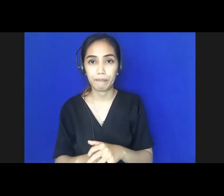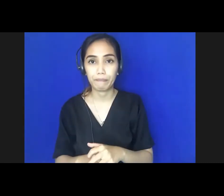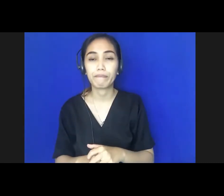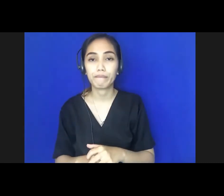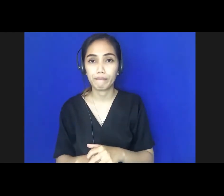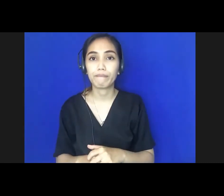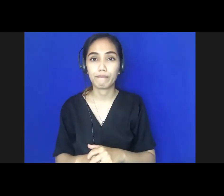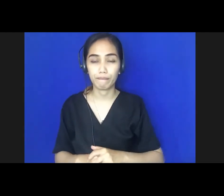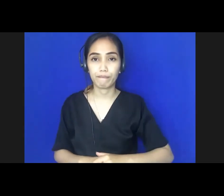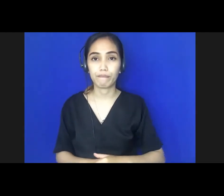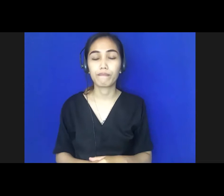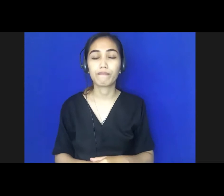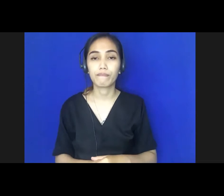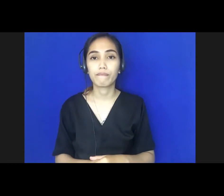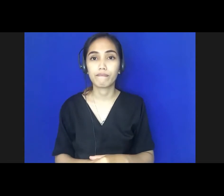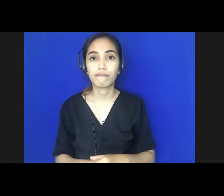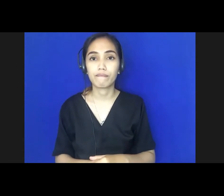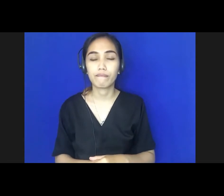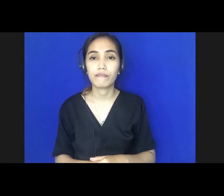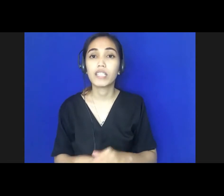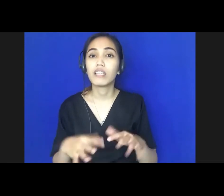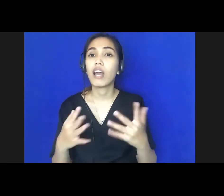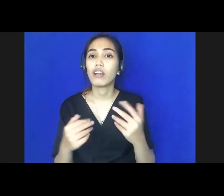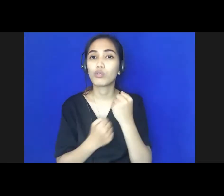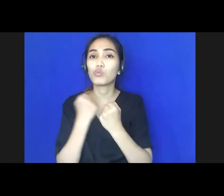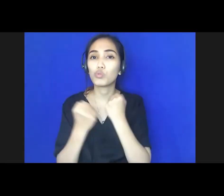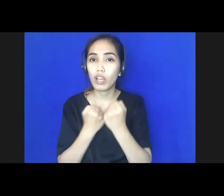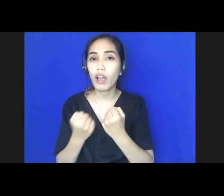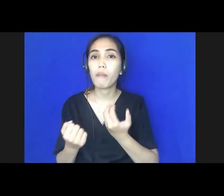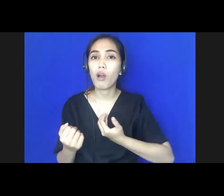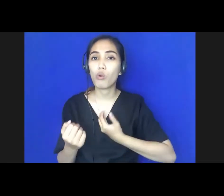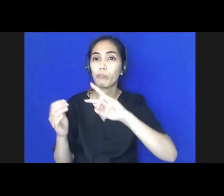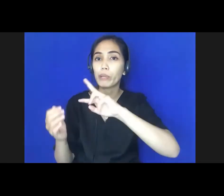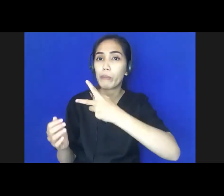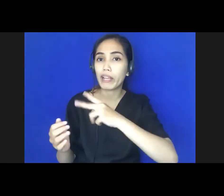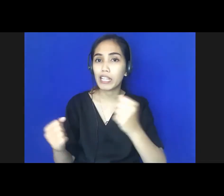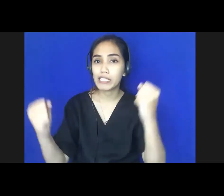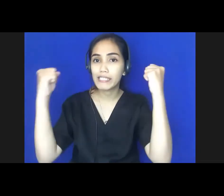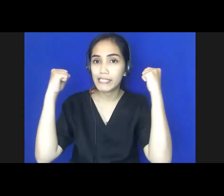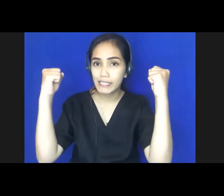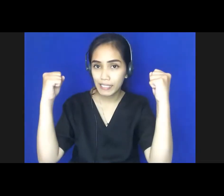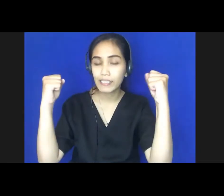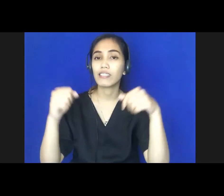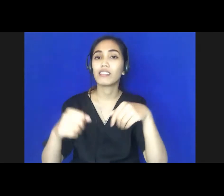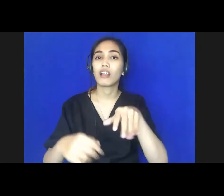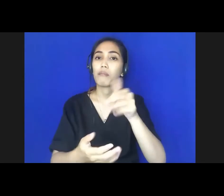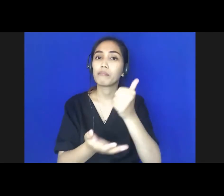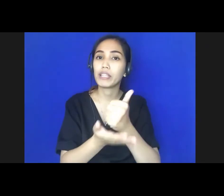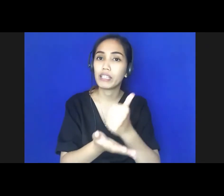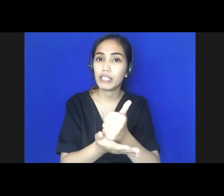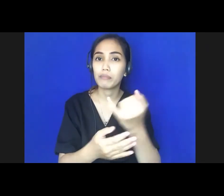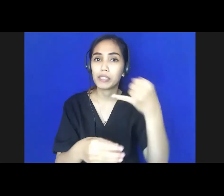emas. Nah, terkait dengan upaya untuk perbaikan gizi, maka penting untuk kita bisa melakukan